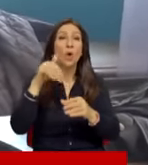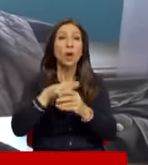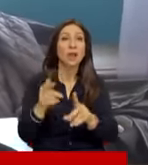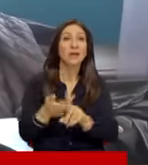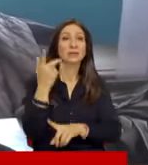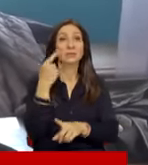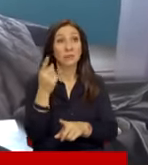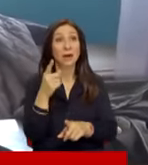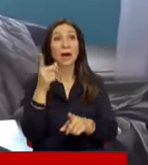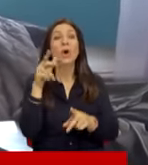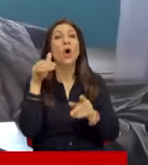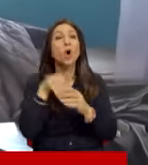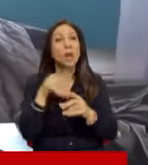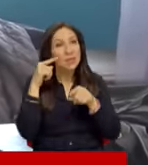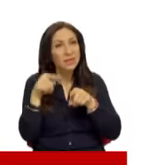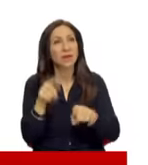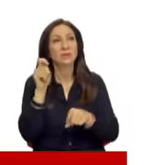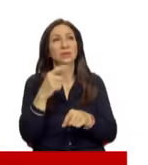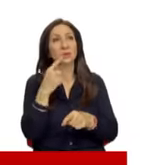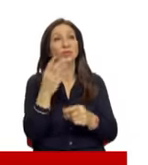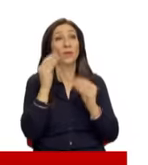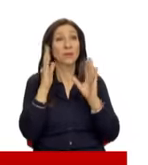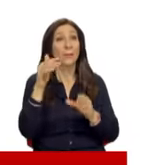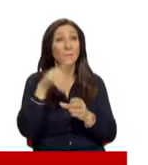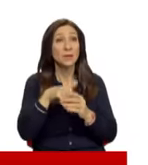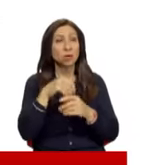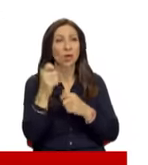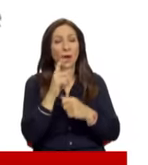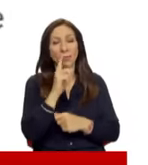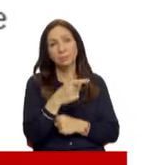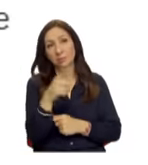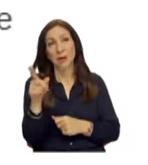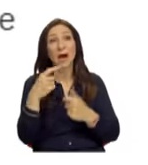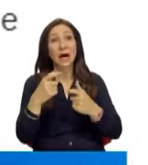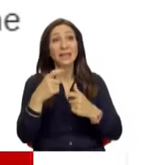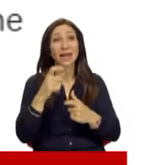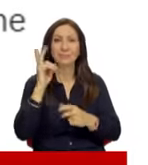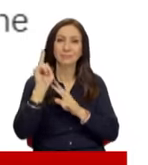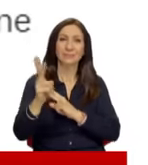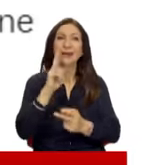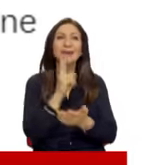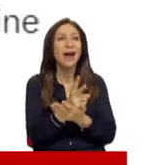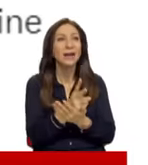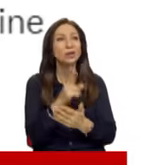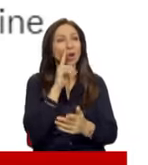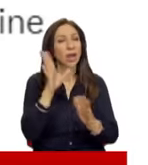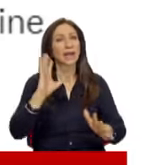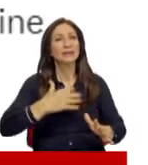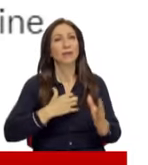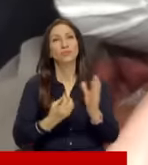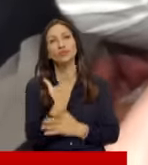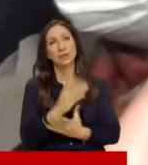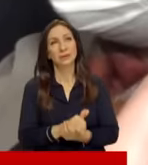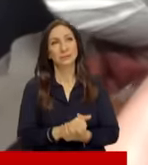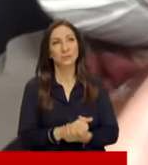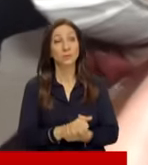suçladı. Oyların peşine düşeceklerini açıkladı. Çok sayıda milletvekilimizi görevlendirdik. Hatay halkının iradesine sonuna kadar sahip